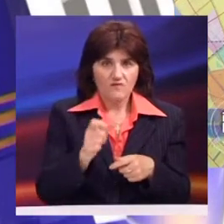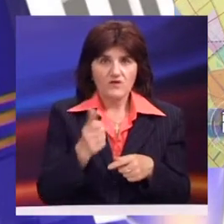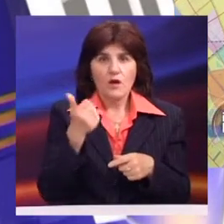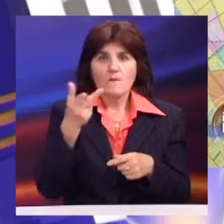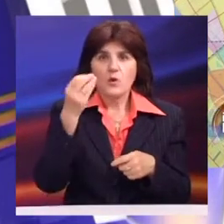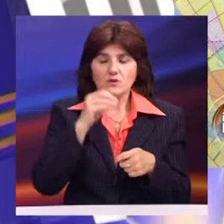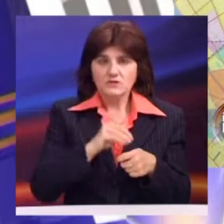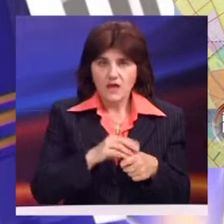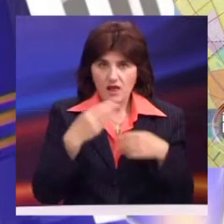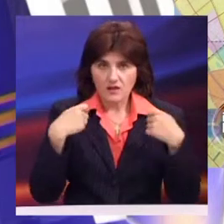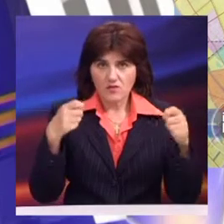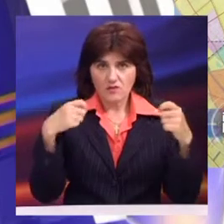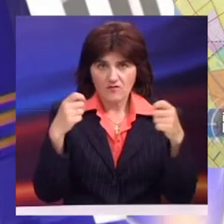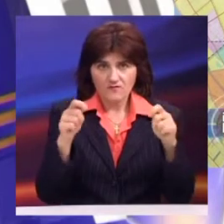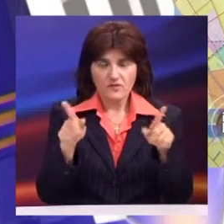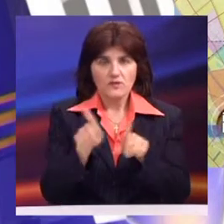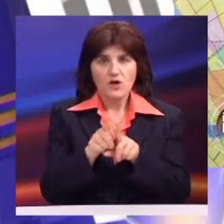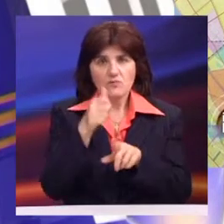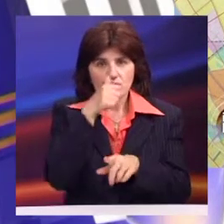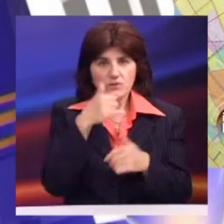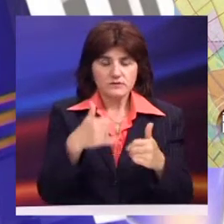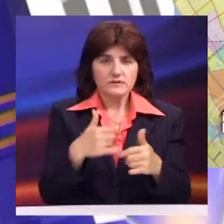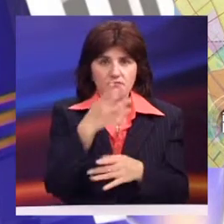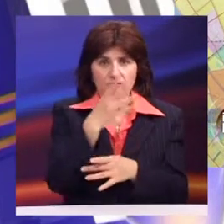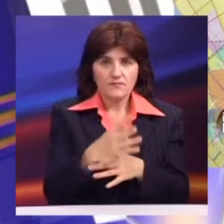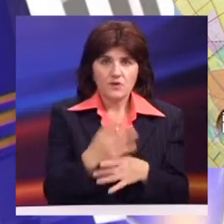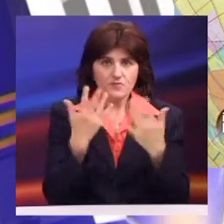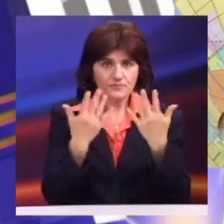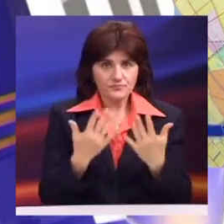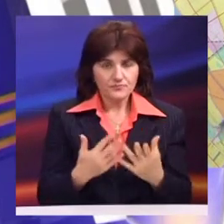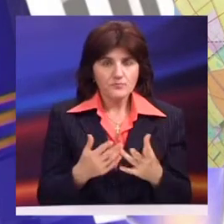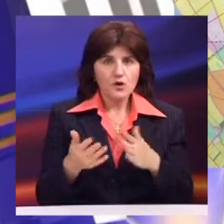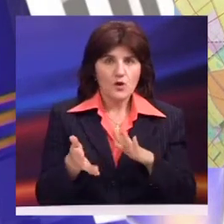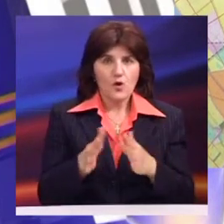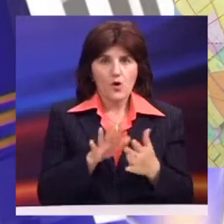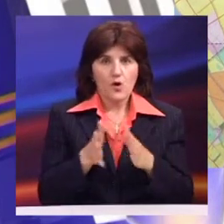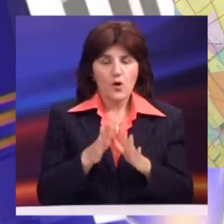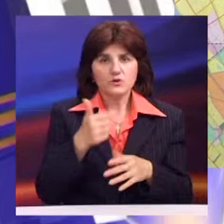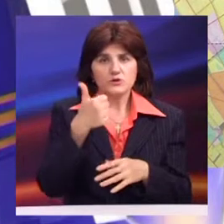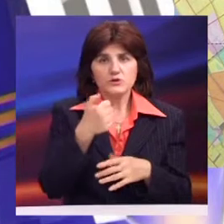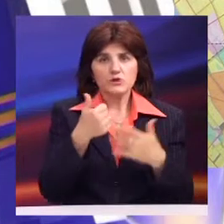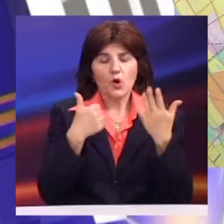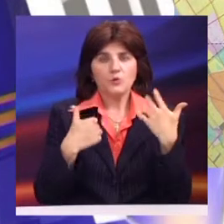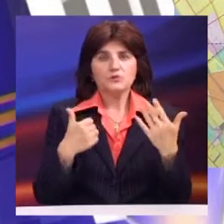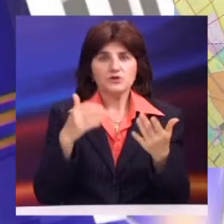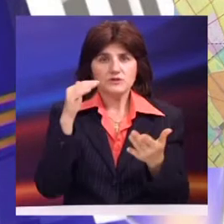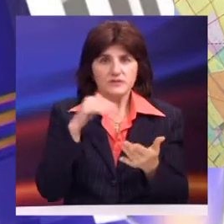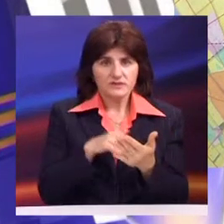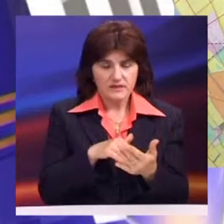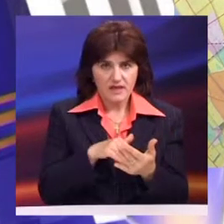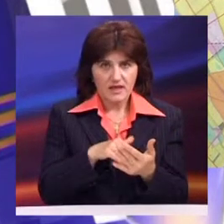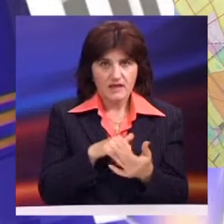stanova. Po nekim procenama, našim koje smo analize napravili, približno oko